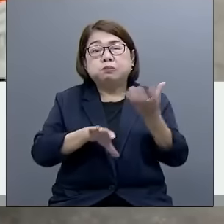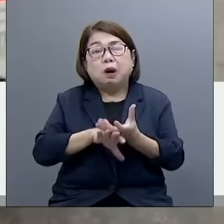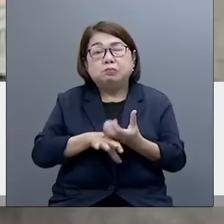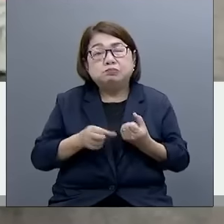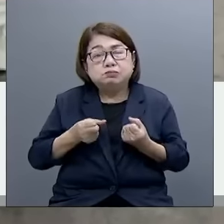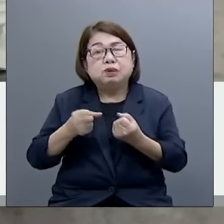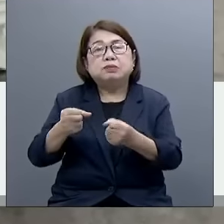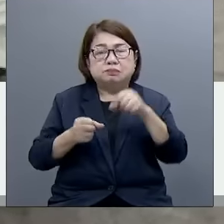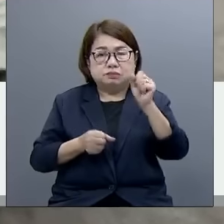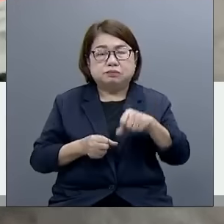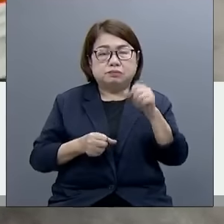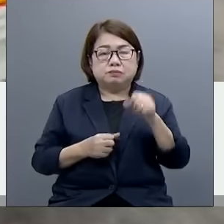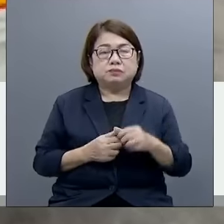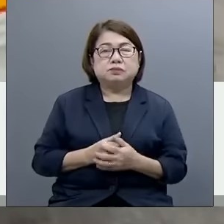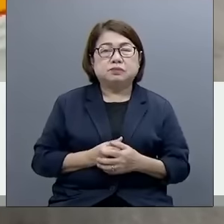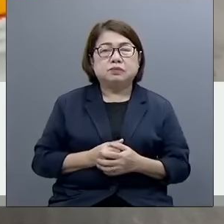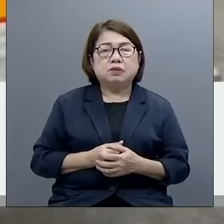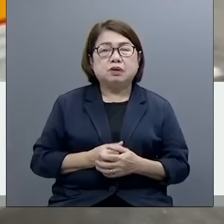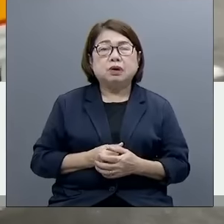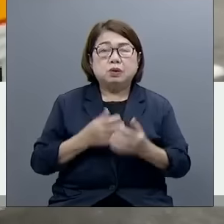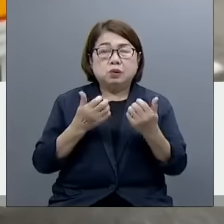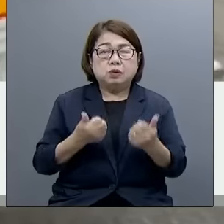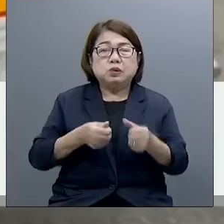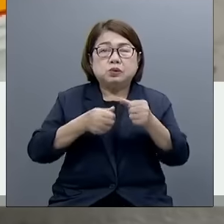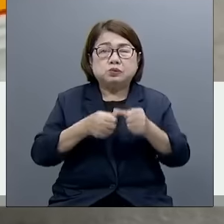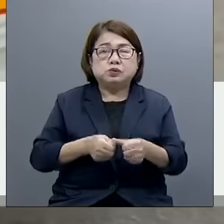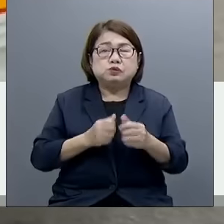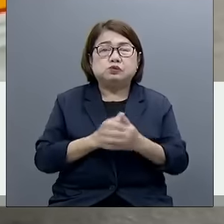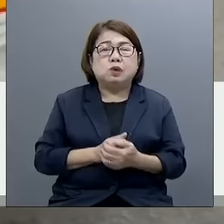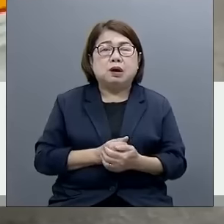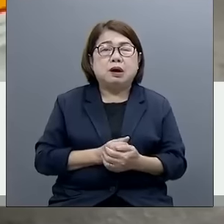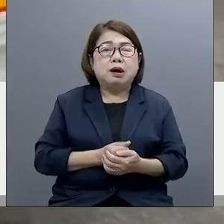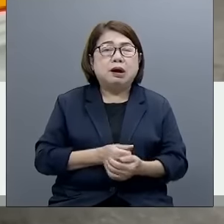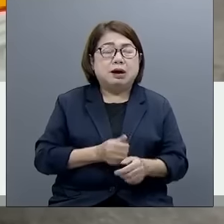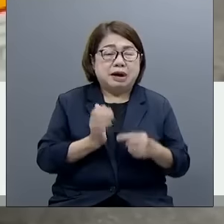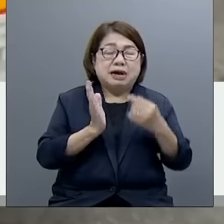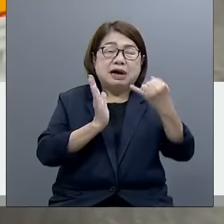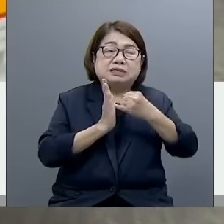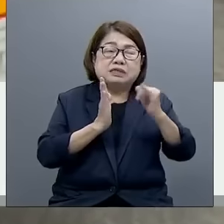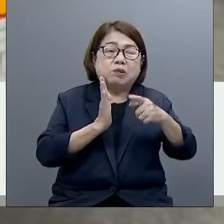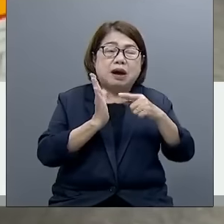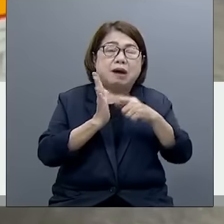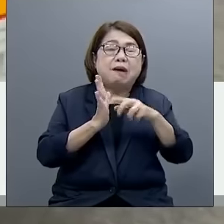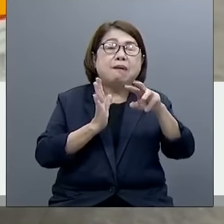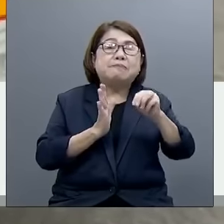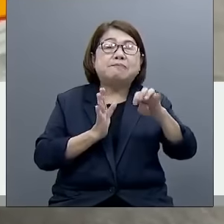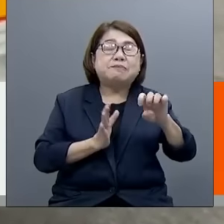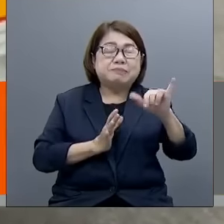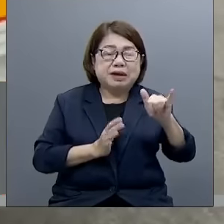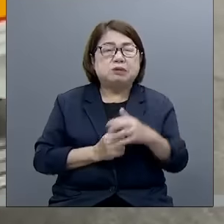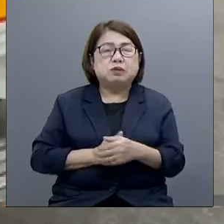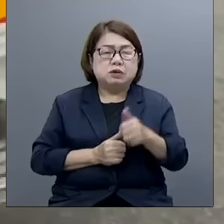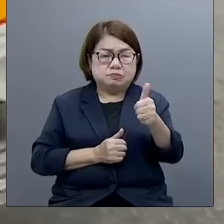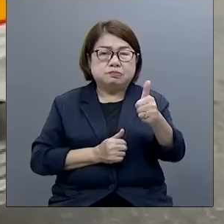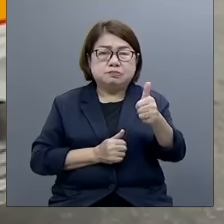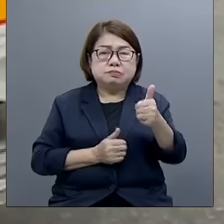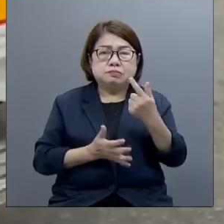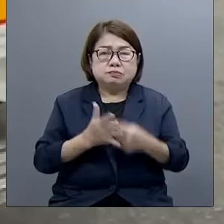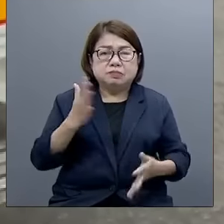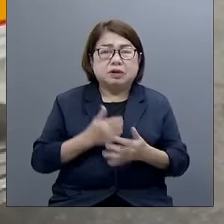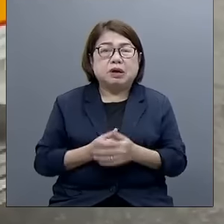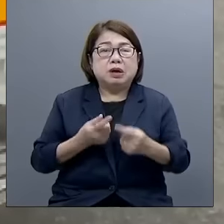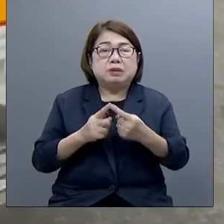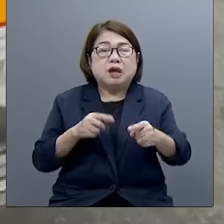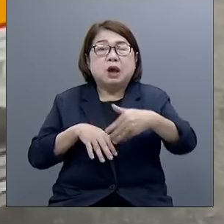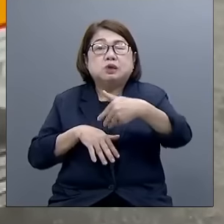ผมตอนนี้ขนาดไอ้ที่เมียวดีก็มันก็โอเคอยู่ยังไม่เป็นไรเนี่ยที่ว่าเลยอีกออกไปกับข้างนอกอ่ะ